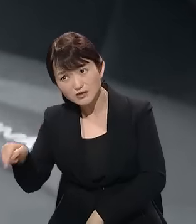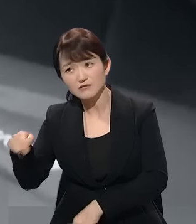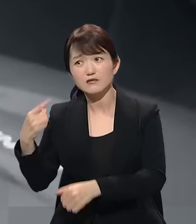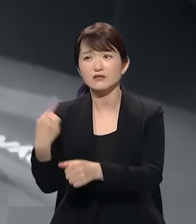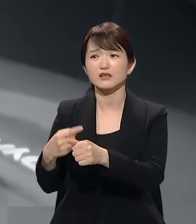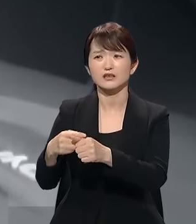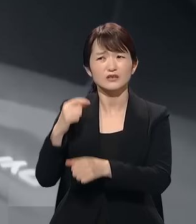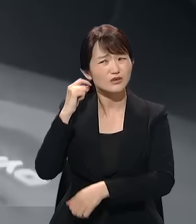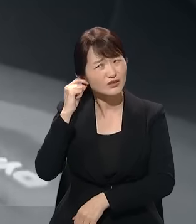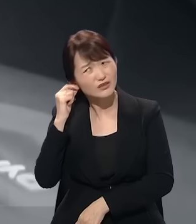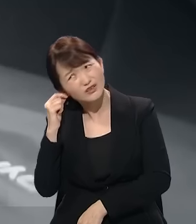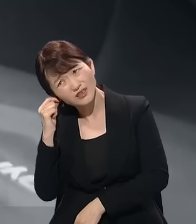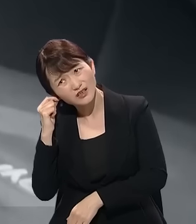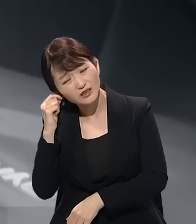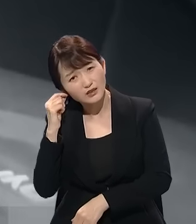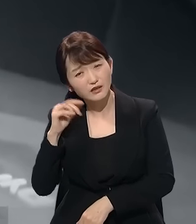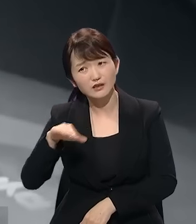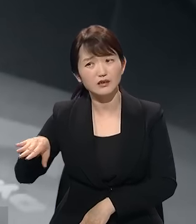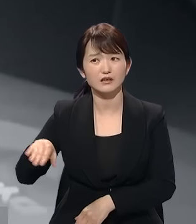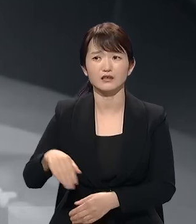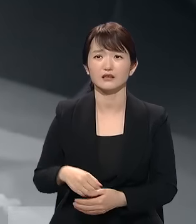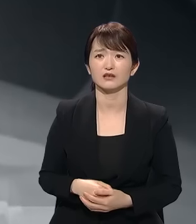손님, 여기 나봐. 아니.